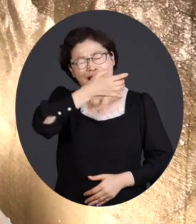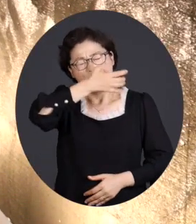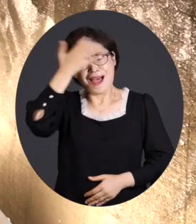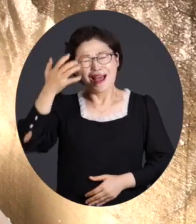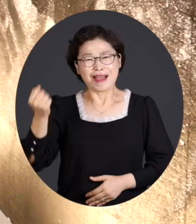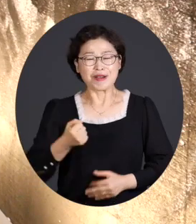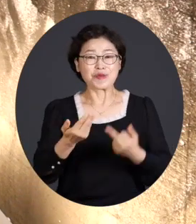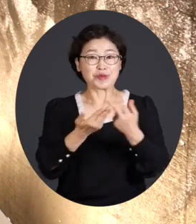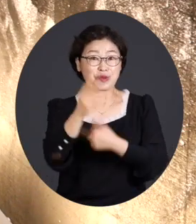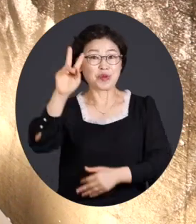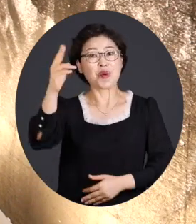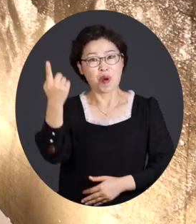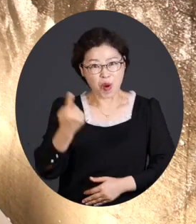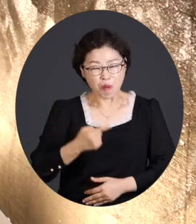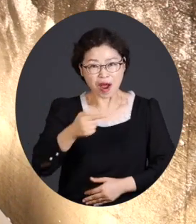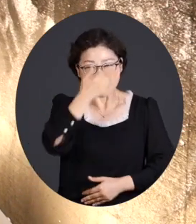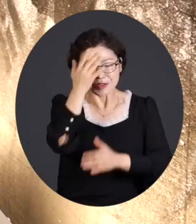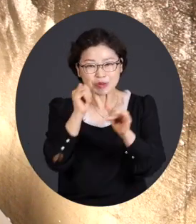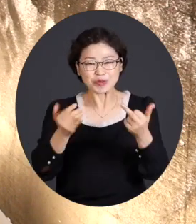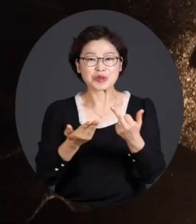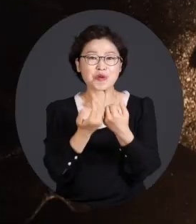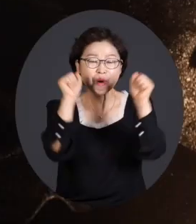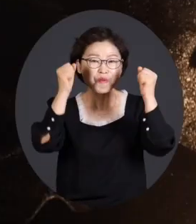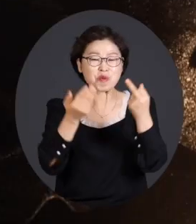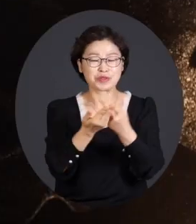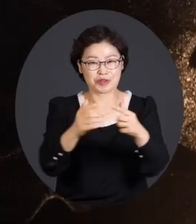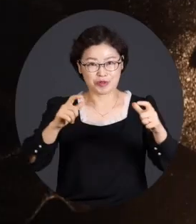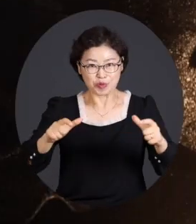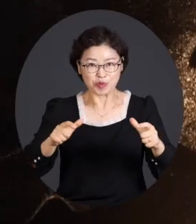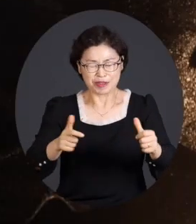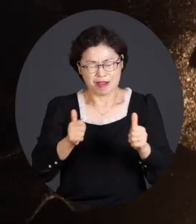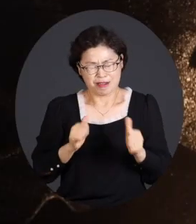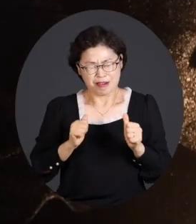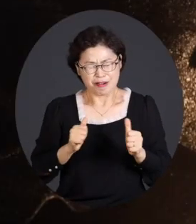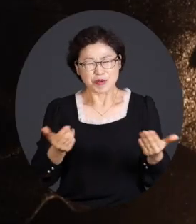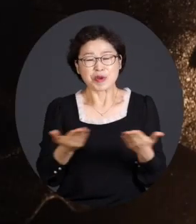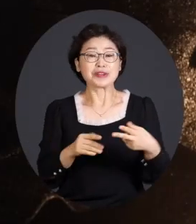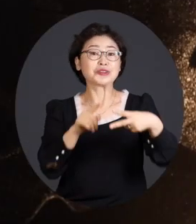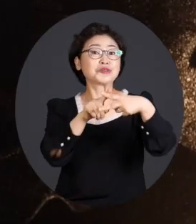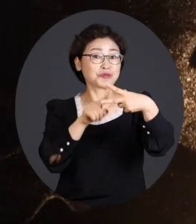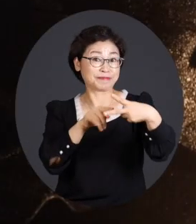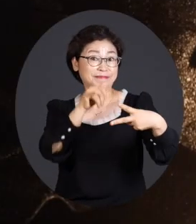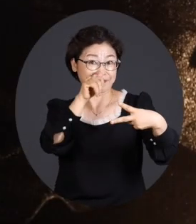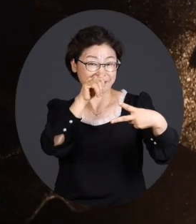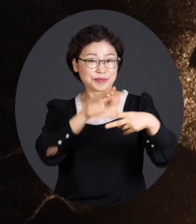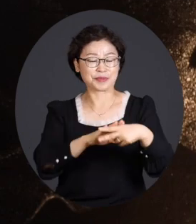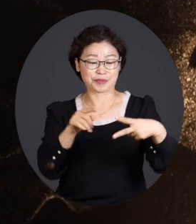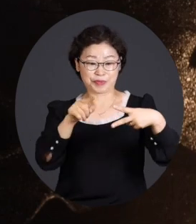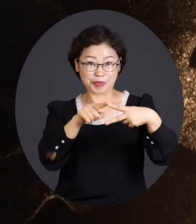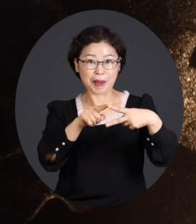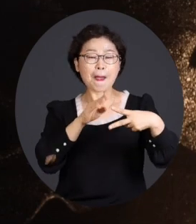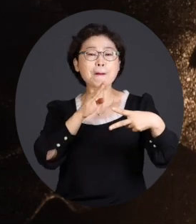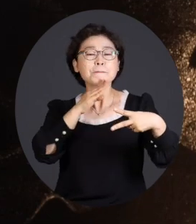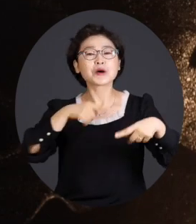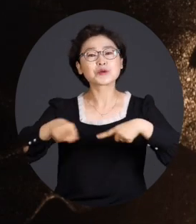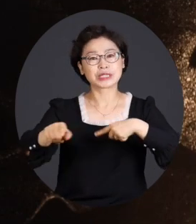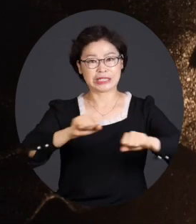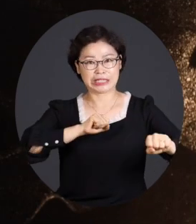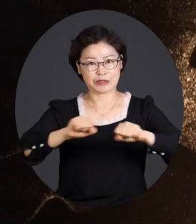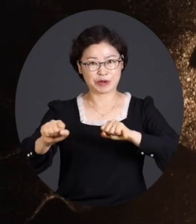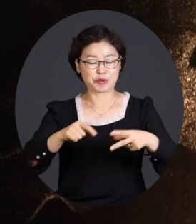돌아옵니다. 이 청년들이 광복된 조국 제주에서 매진한 두 가지 일이 있었는데요. 바로